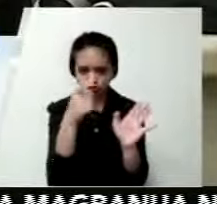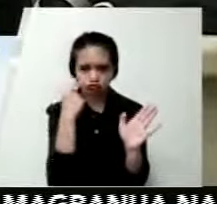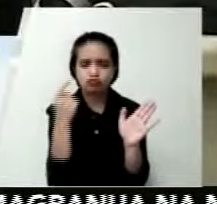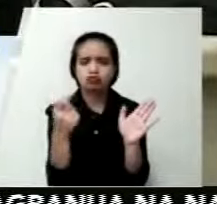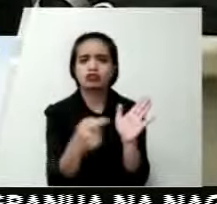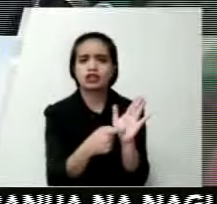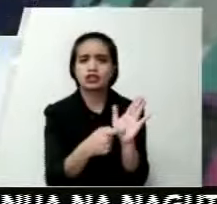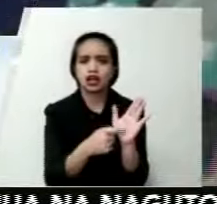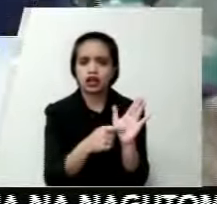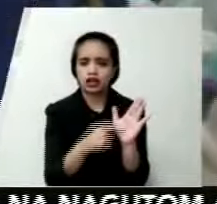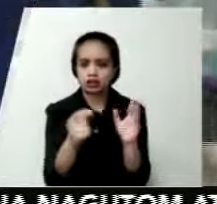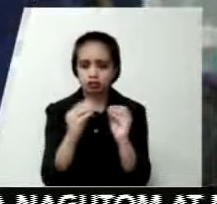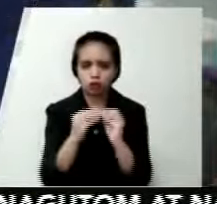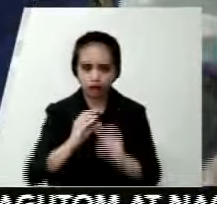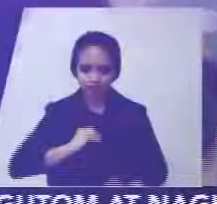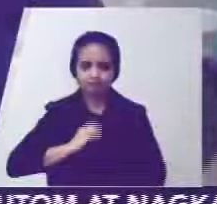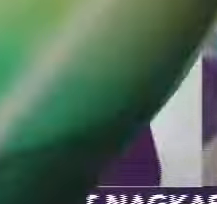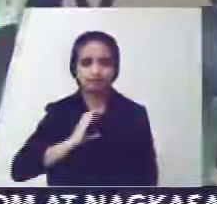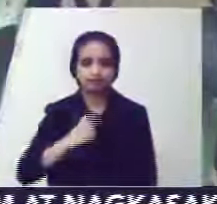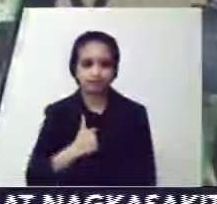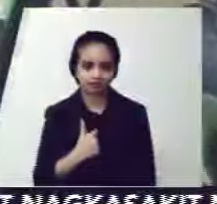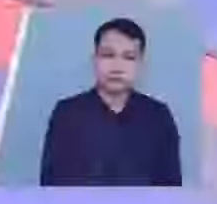po ang loob ko.